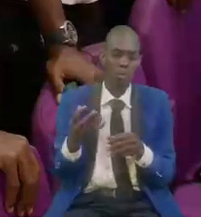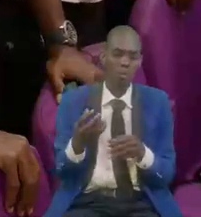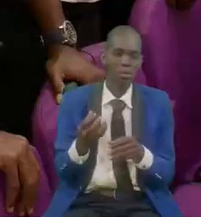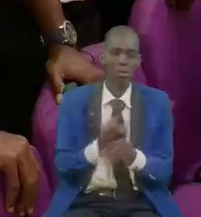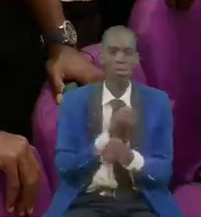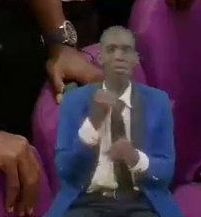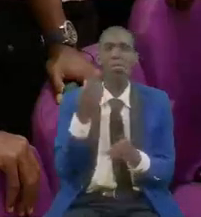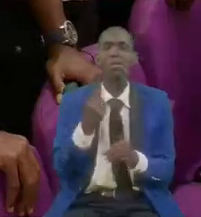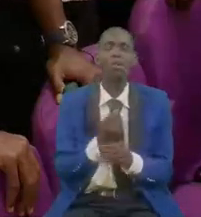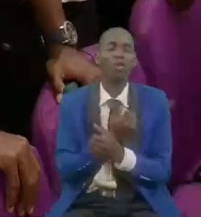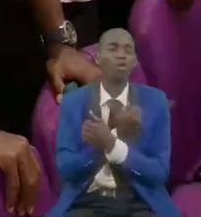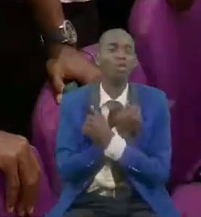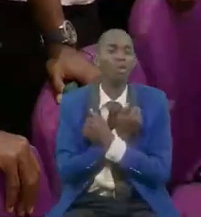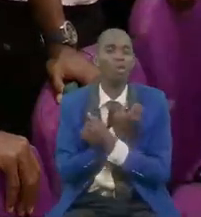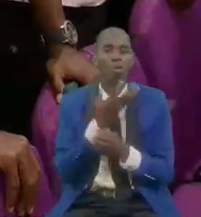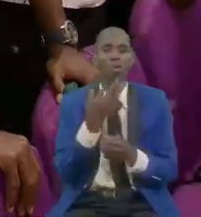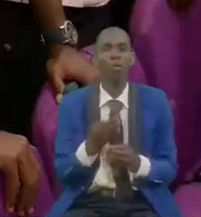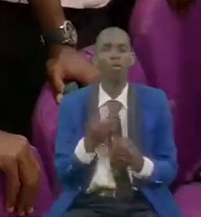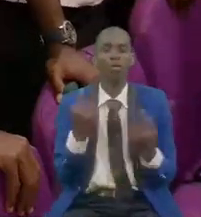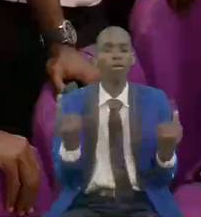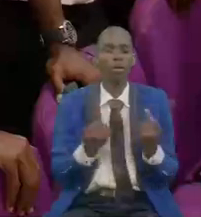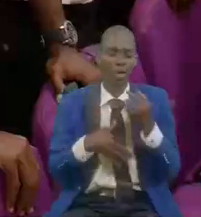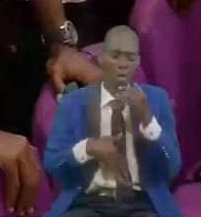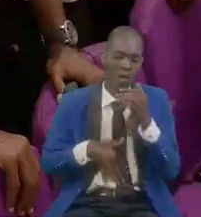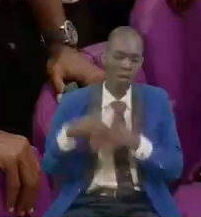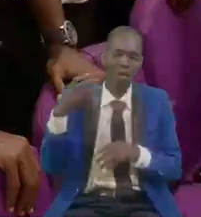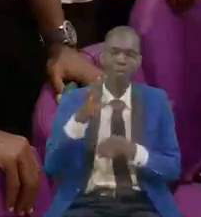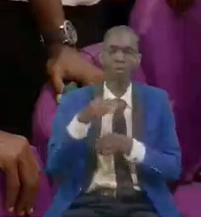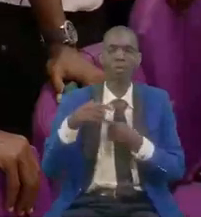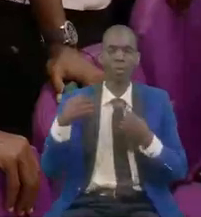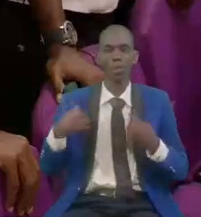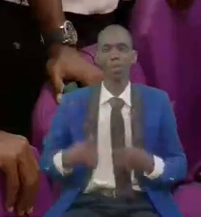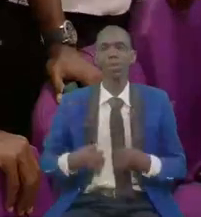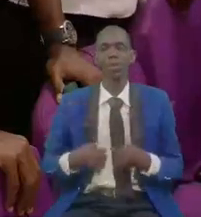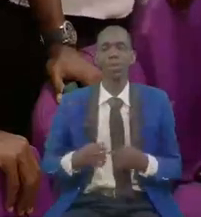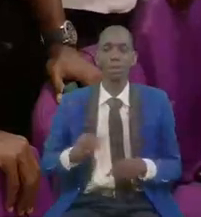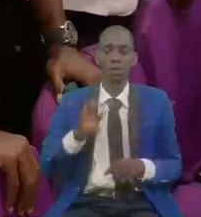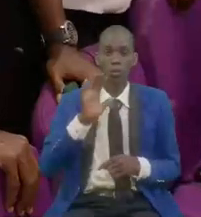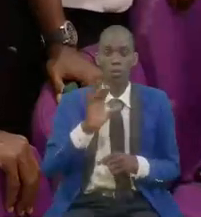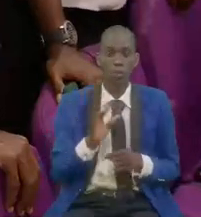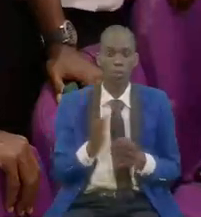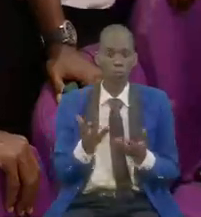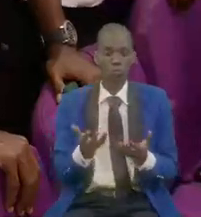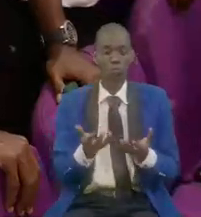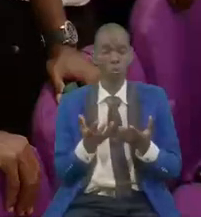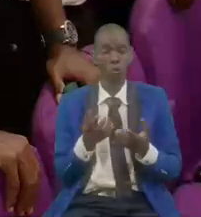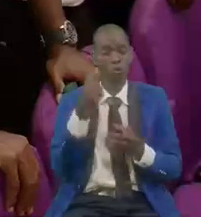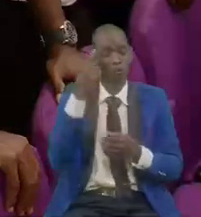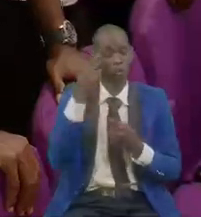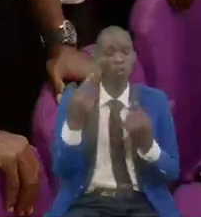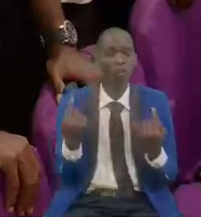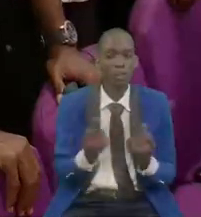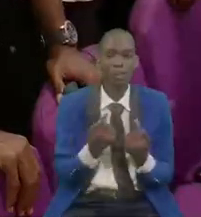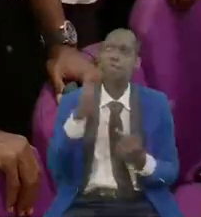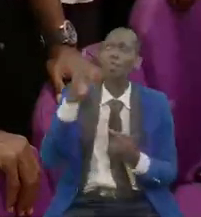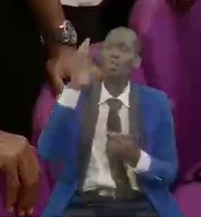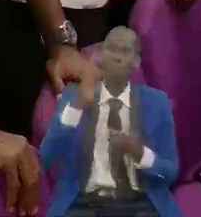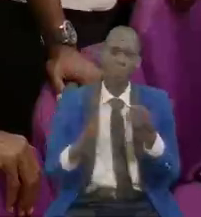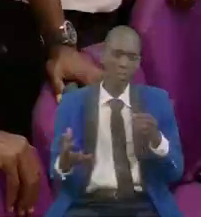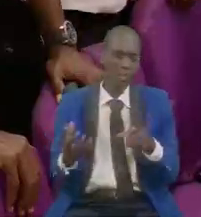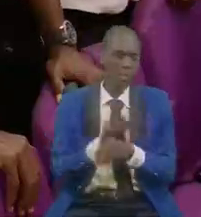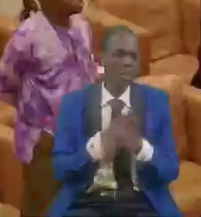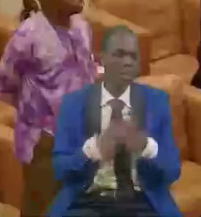il va ôter l'amour pour le péché de votre cœur. Votre désir pour le péché, le Seigneur va